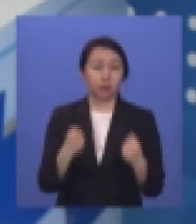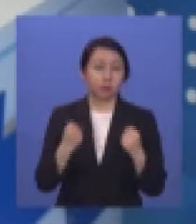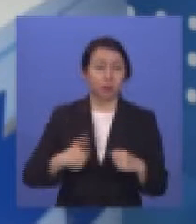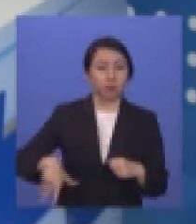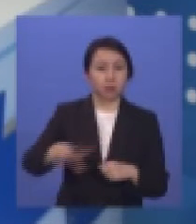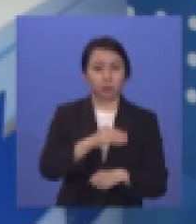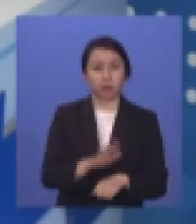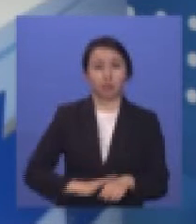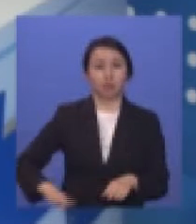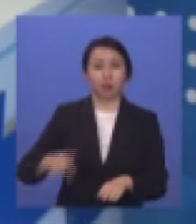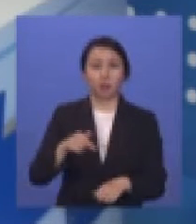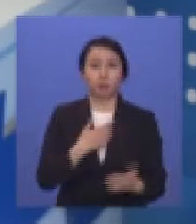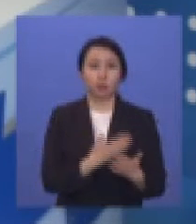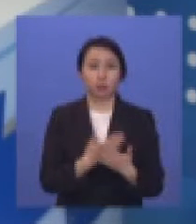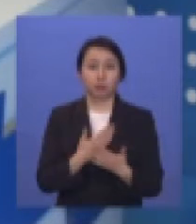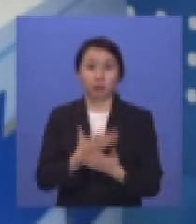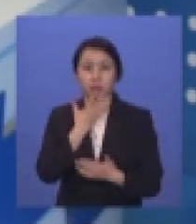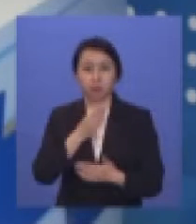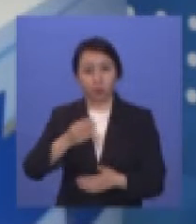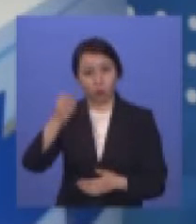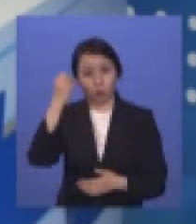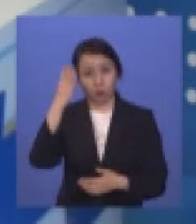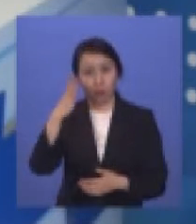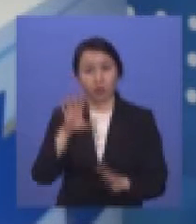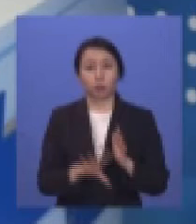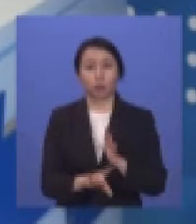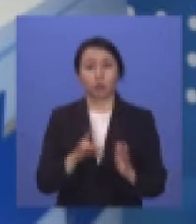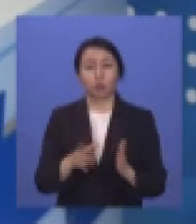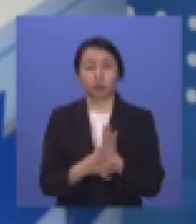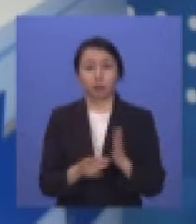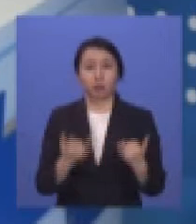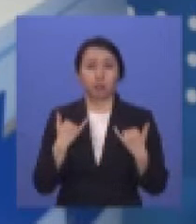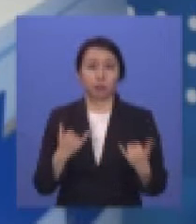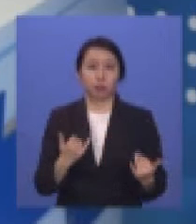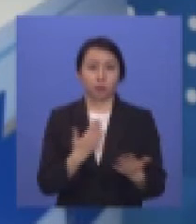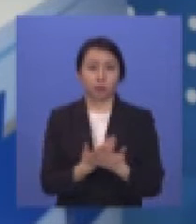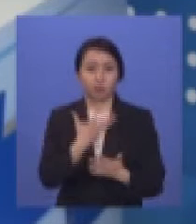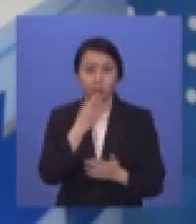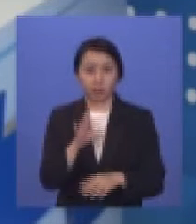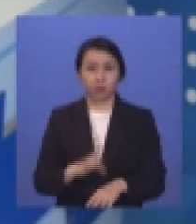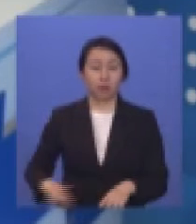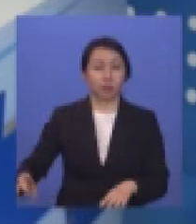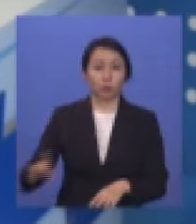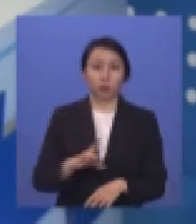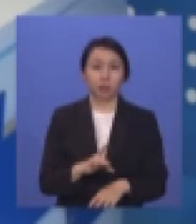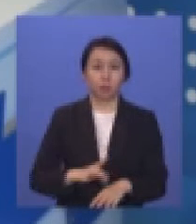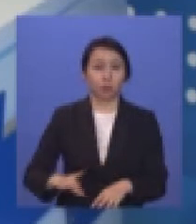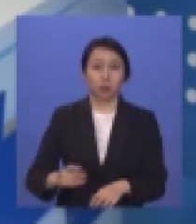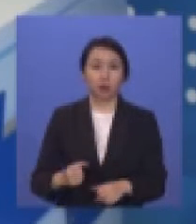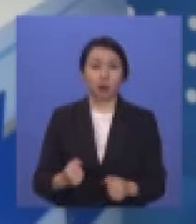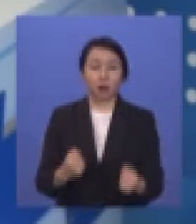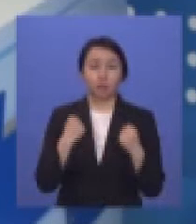принимают спортсмены со всей страны. Они продемонстрировали свои умения на отборочном этапе и сегодня представляют свои регионы